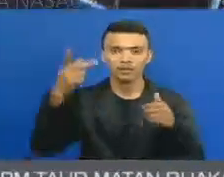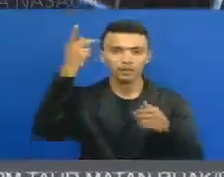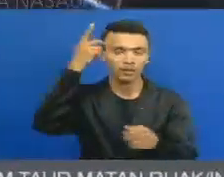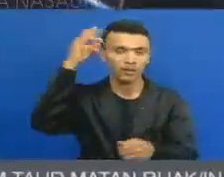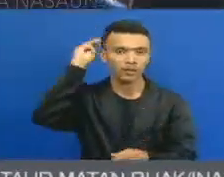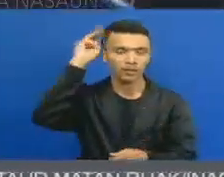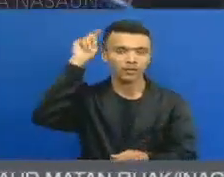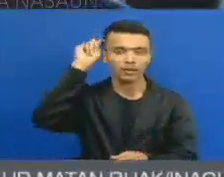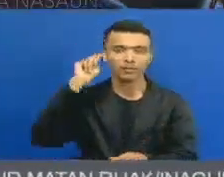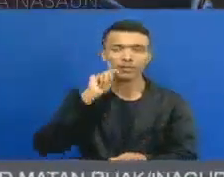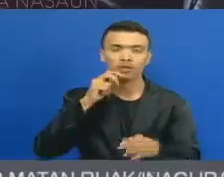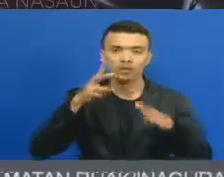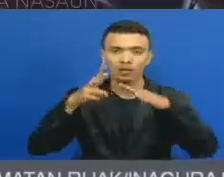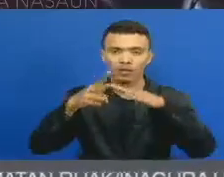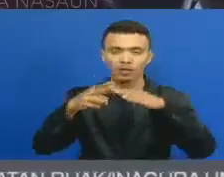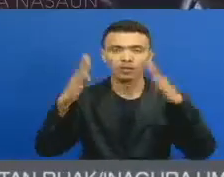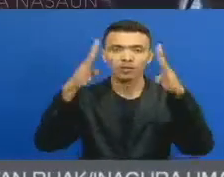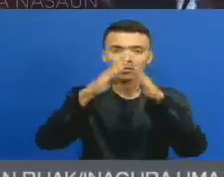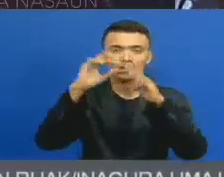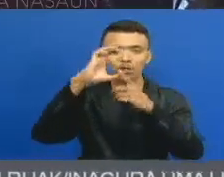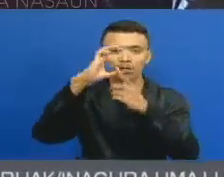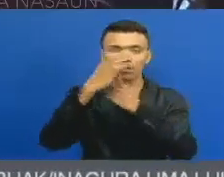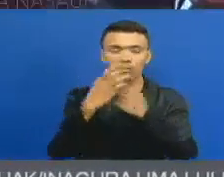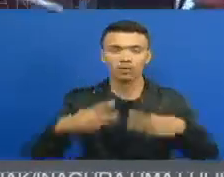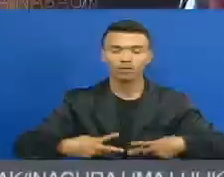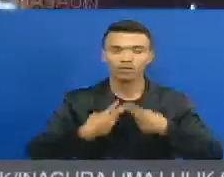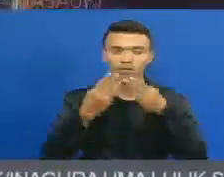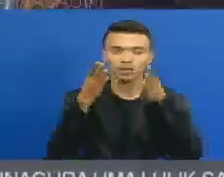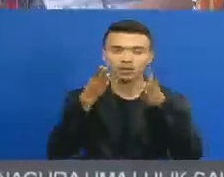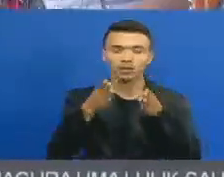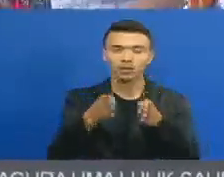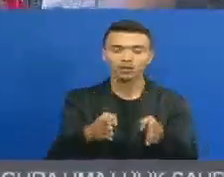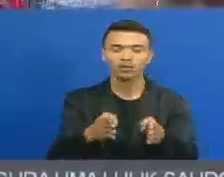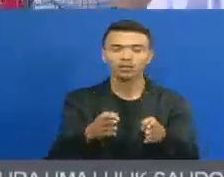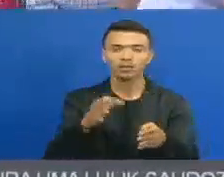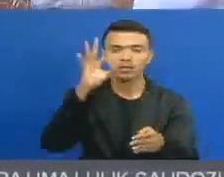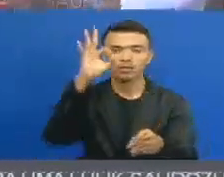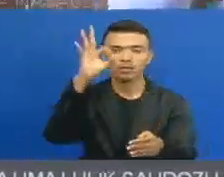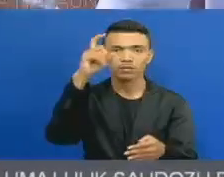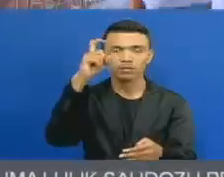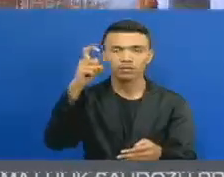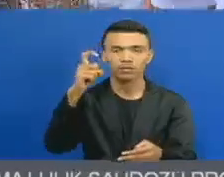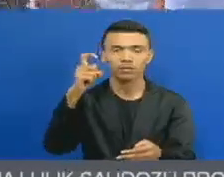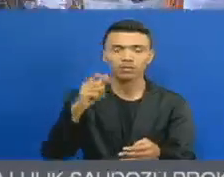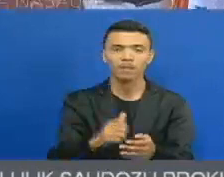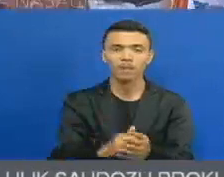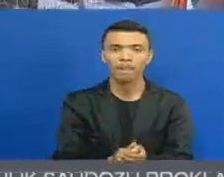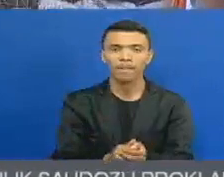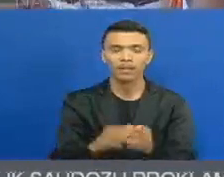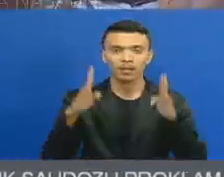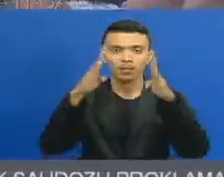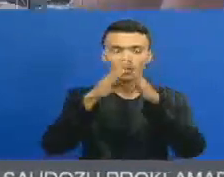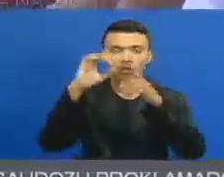Primeiro-ministro tau rumatang ruak inaugura una uma lisan sau dojo proklamador Republika Demokratika Timor-Leste, Francisco Xavier do Amaral, nia